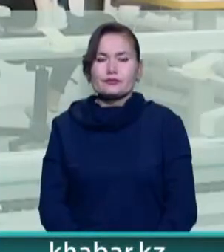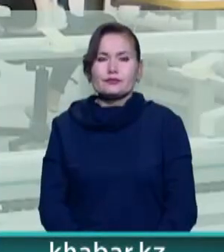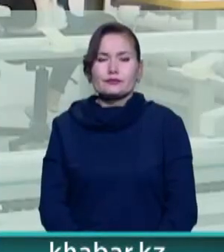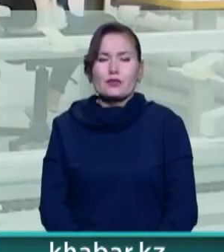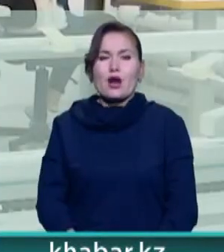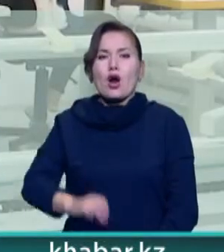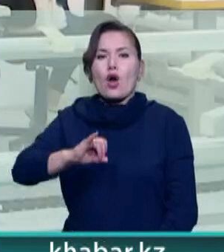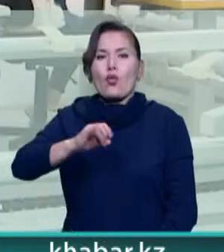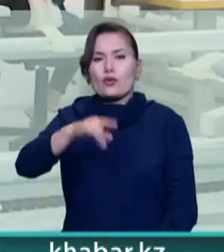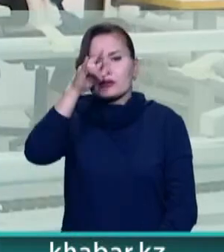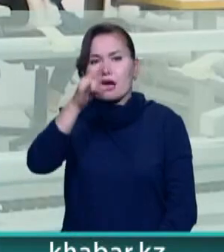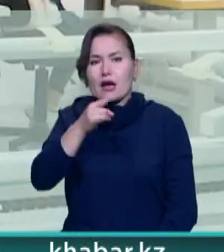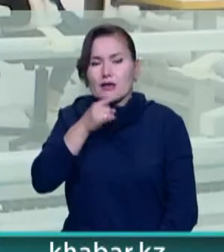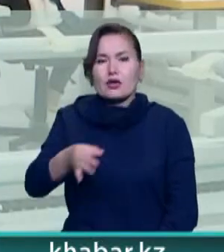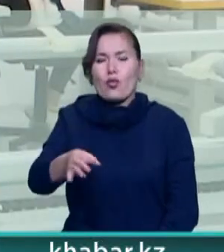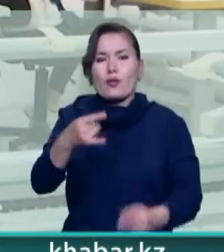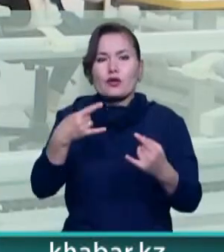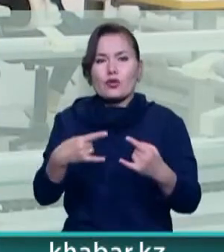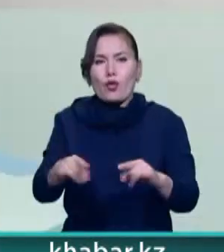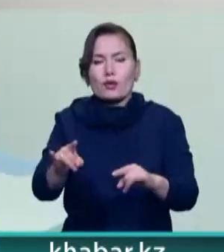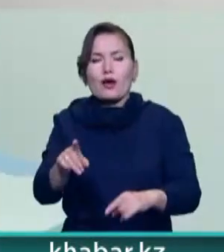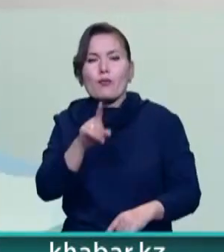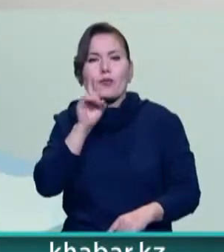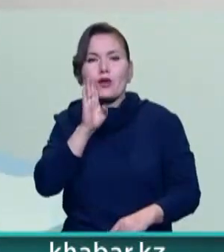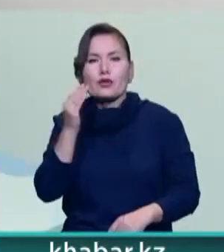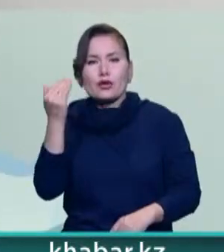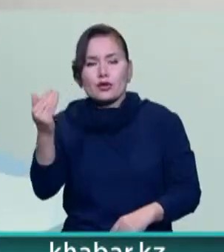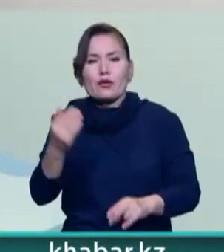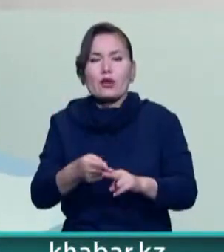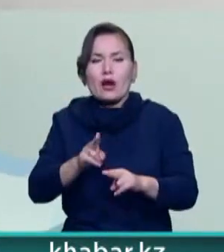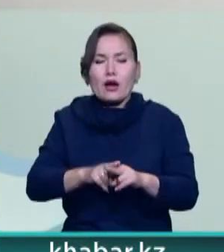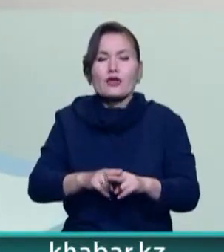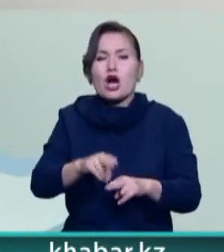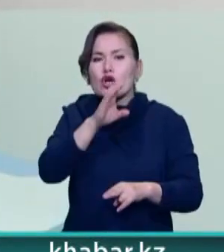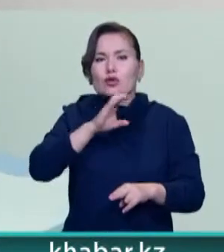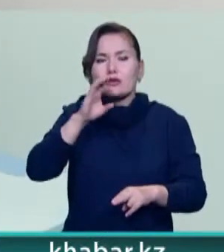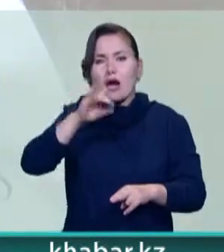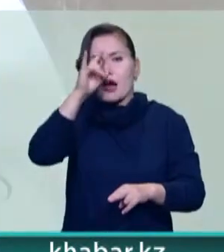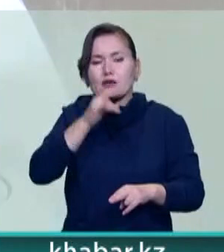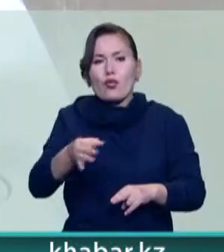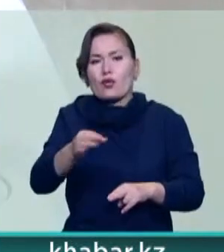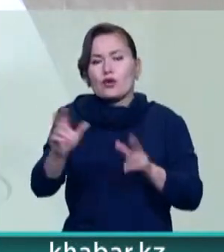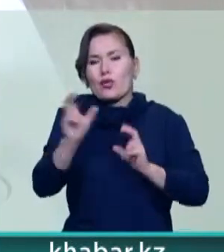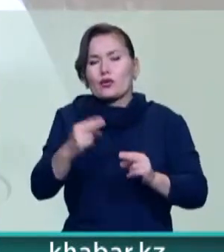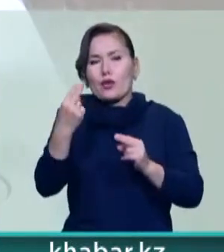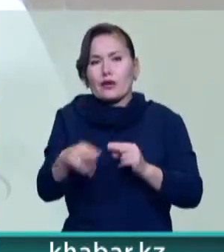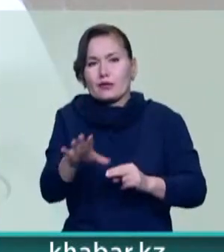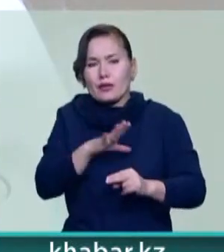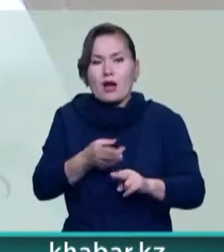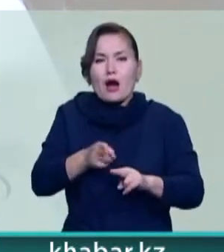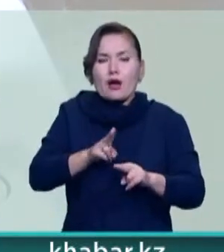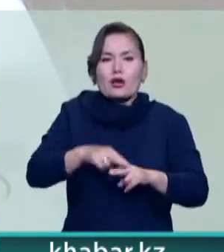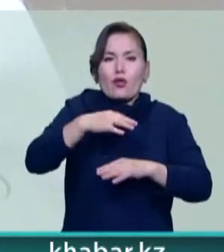салайық. Оңтүстіктің тумасы Фариза Қадырбекова серпін бағдарламасы бойынша университетті биыл ғана бітірген жас маман. Қазір ол Көкшетаудағы техникалық колледждердің бірінде сабақ